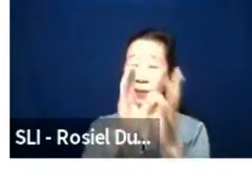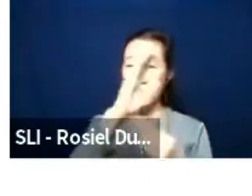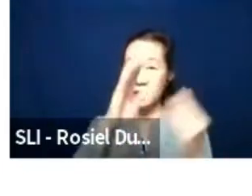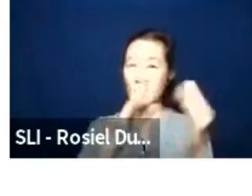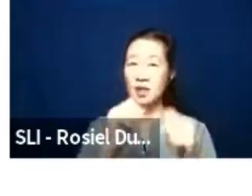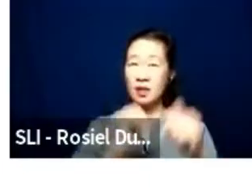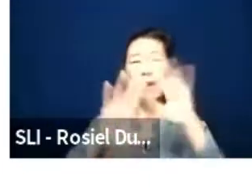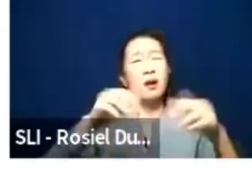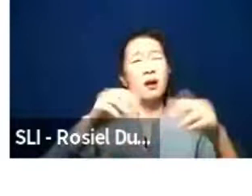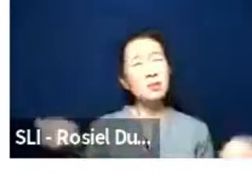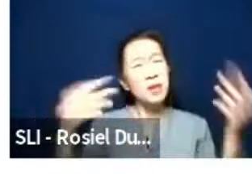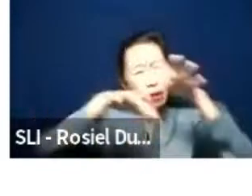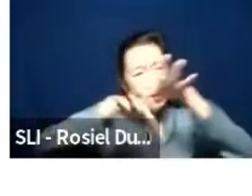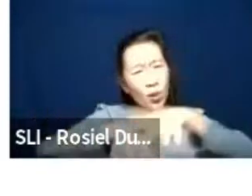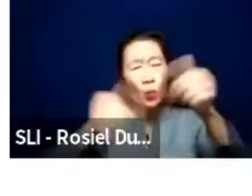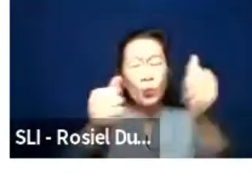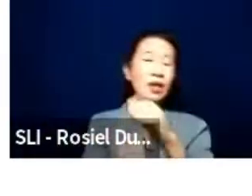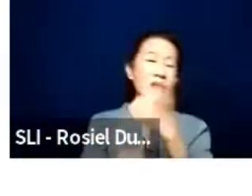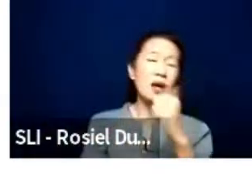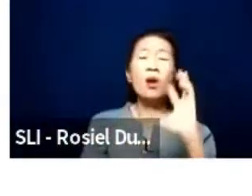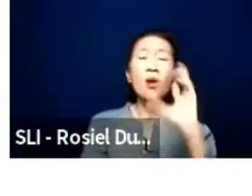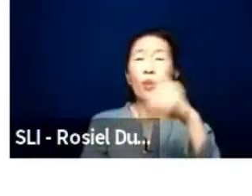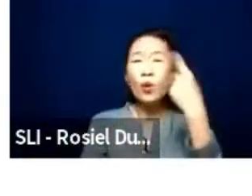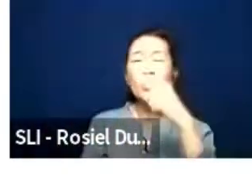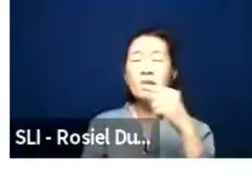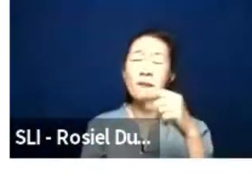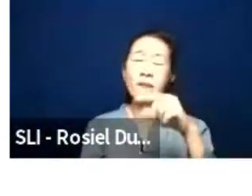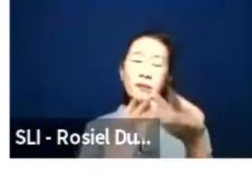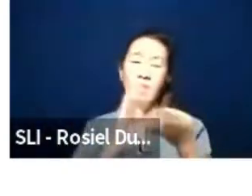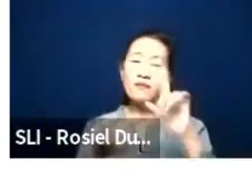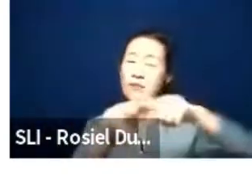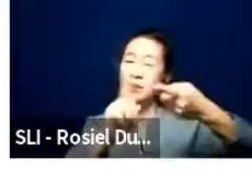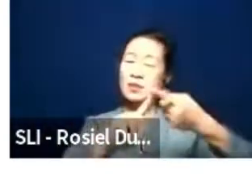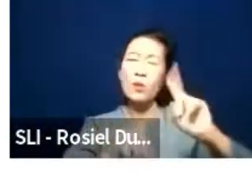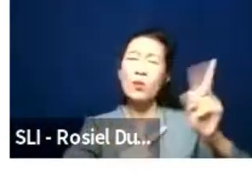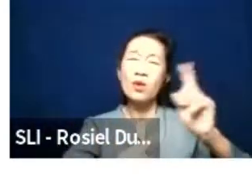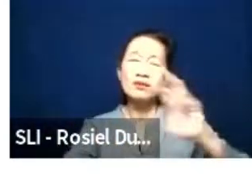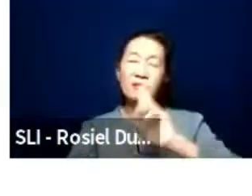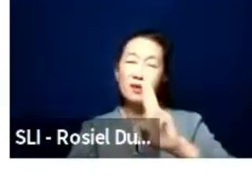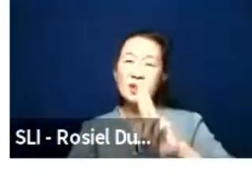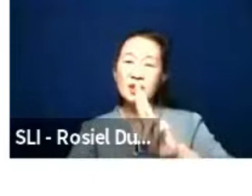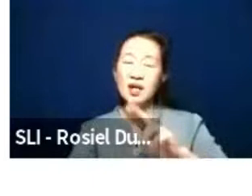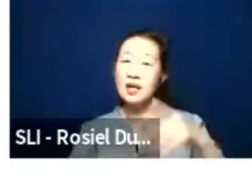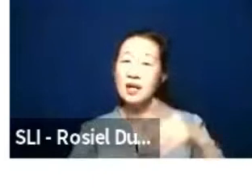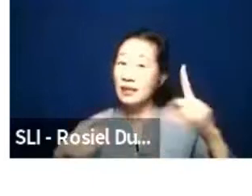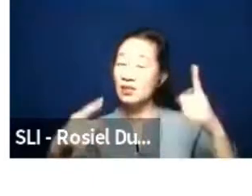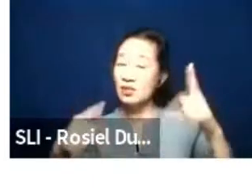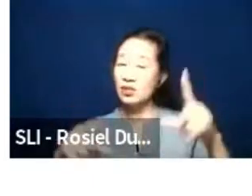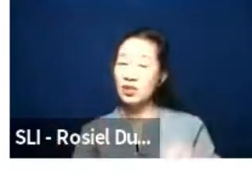Paano siya makikipaghalubilo sa iba? Sino magiging mga kaibigan niya? Ano-ano ba yung mga leisure